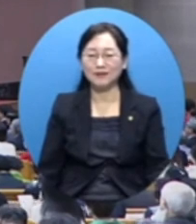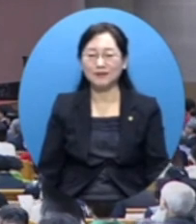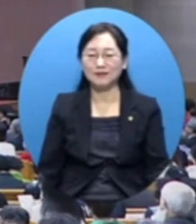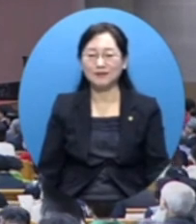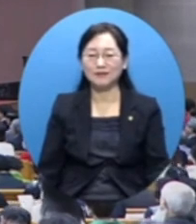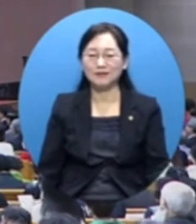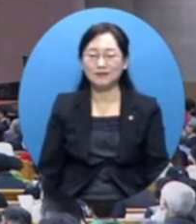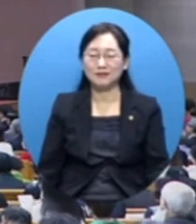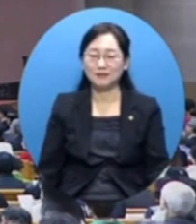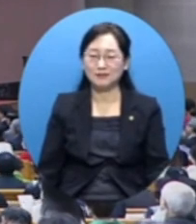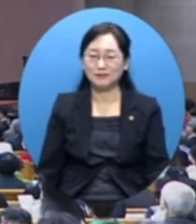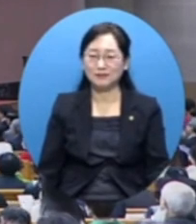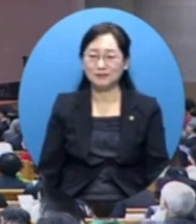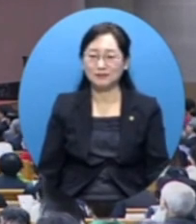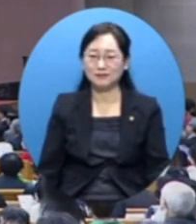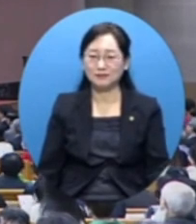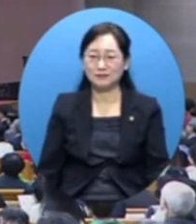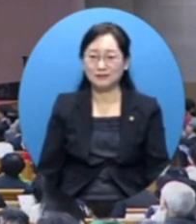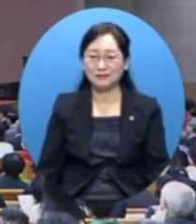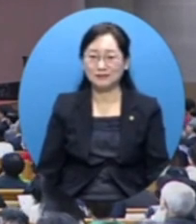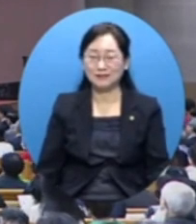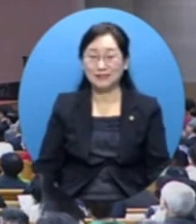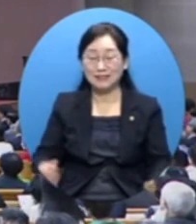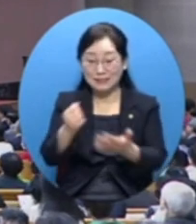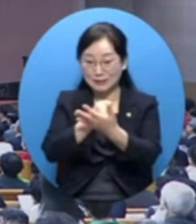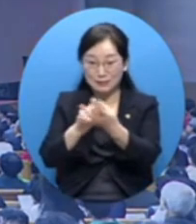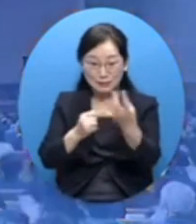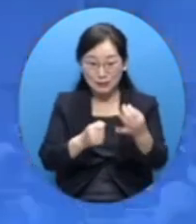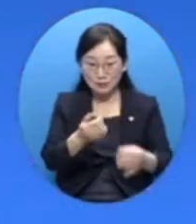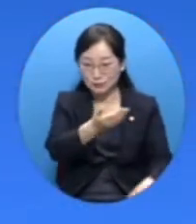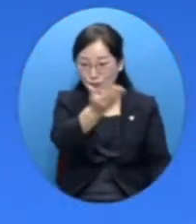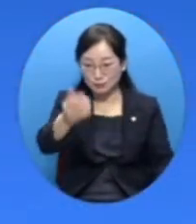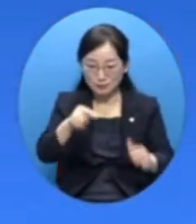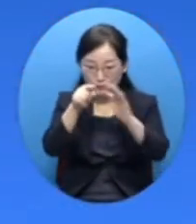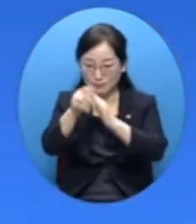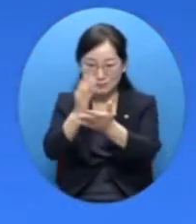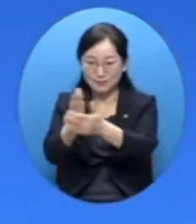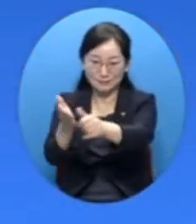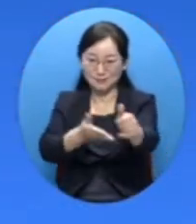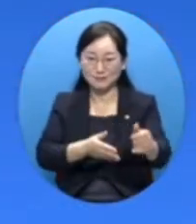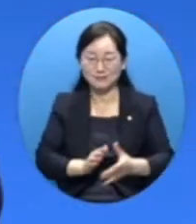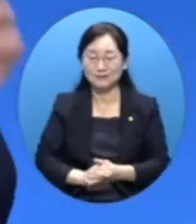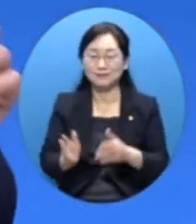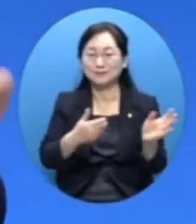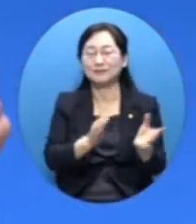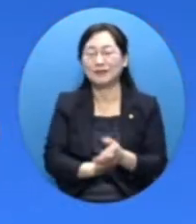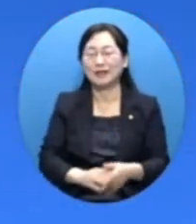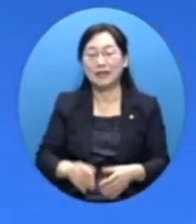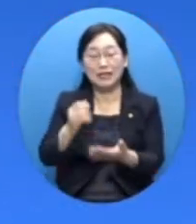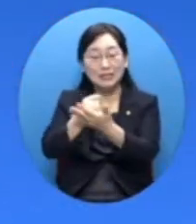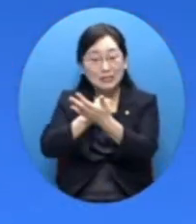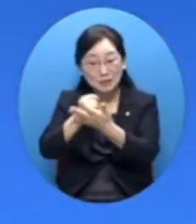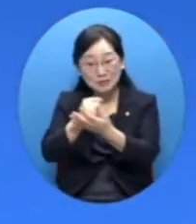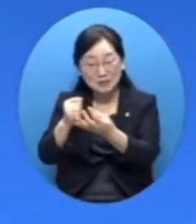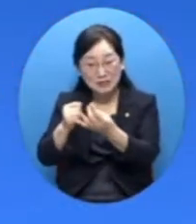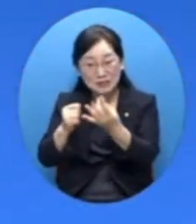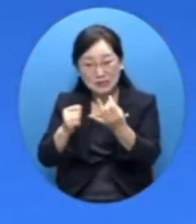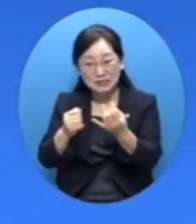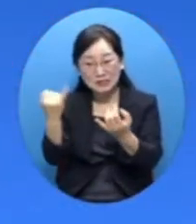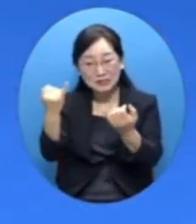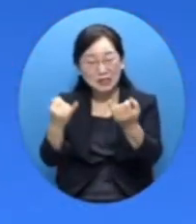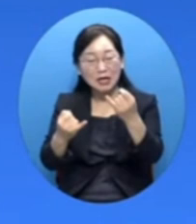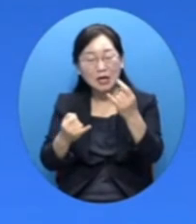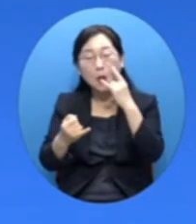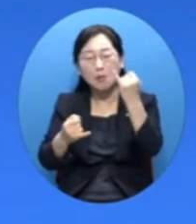가지고 그래서 절대로 여러분 점쟁이 찾아가면 안 됩니다 이분이 경우 그랬다는 얘기입니다 이분